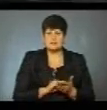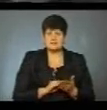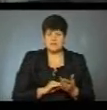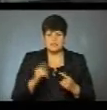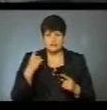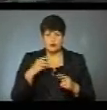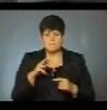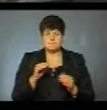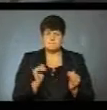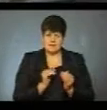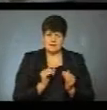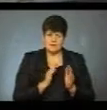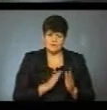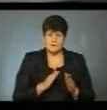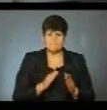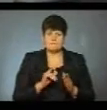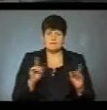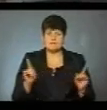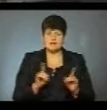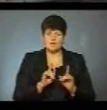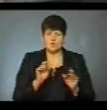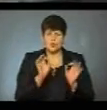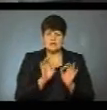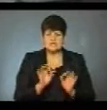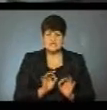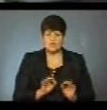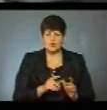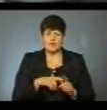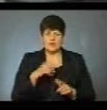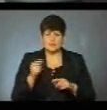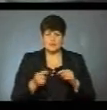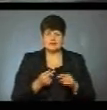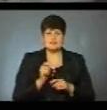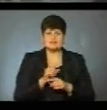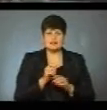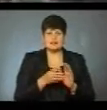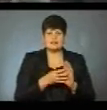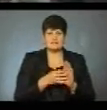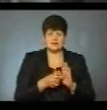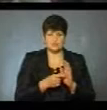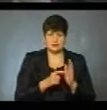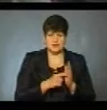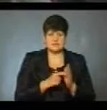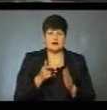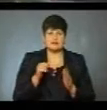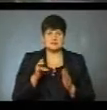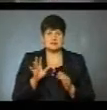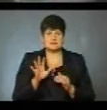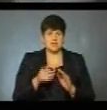твору мініатюри «Мелодія осіннього листя». Це для завдання для 9-го, а гімназійного 5-го